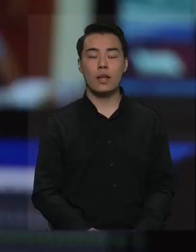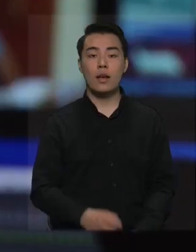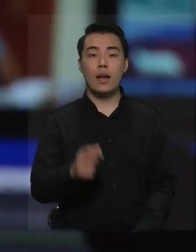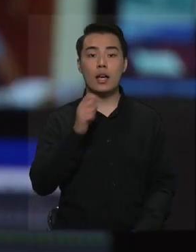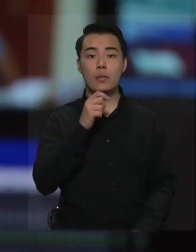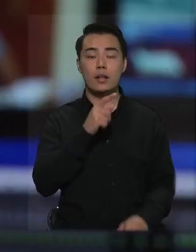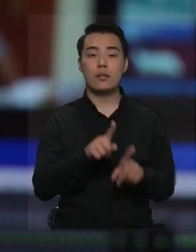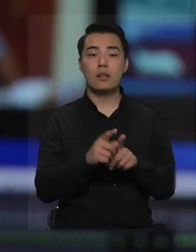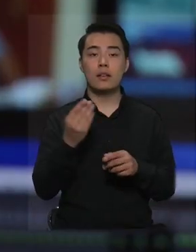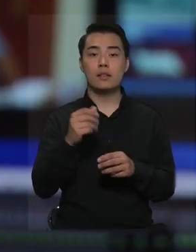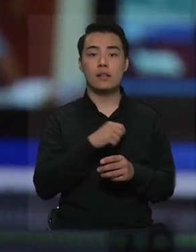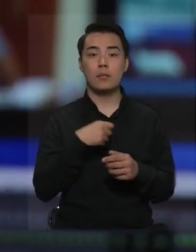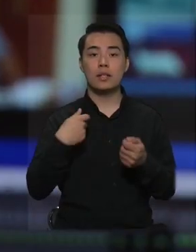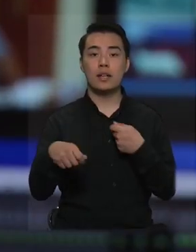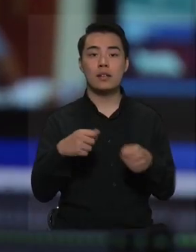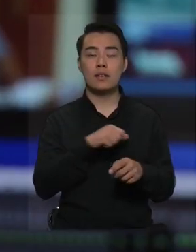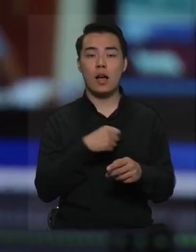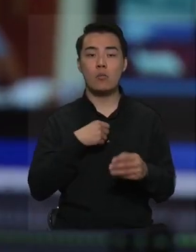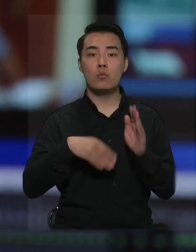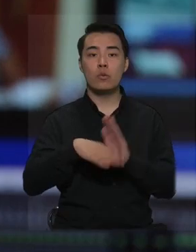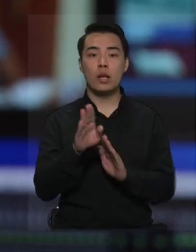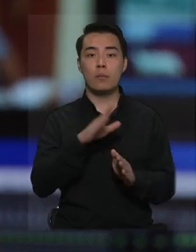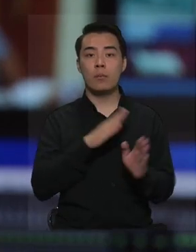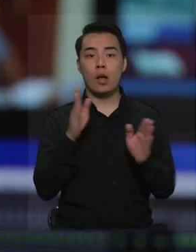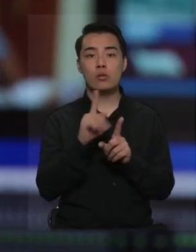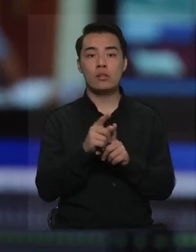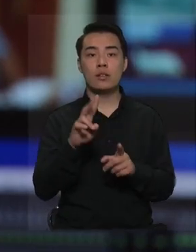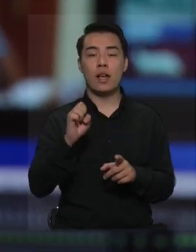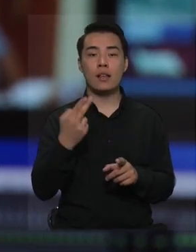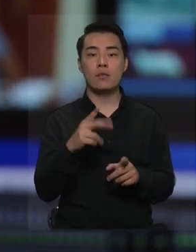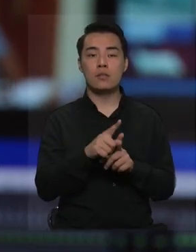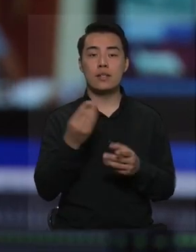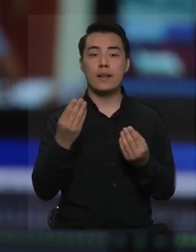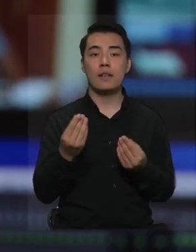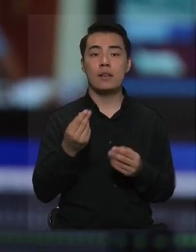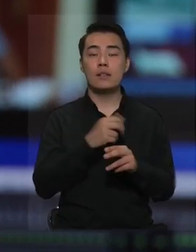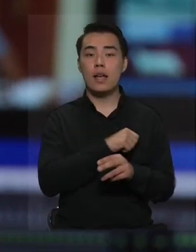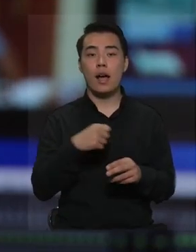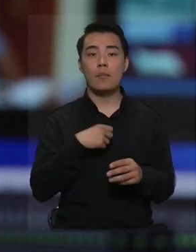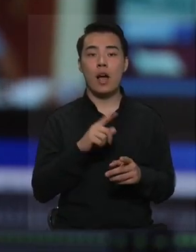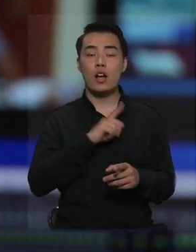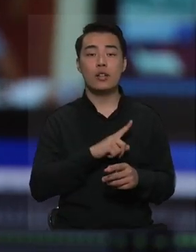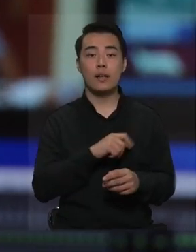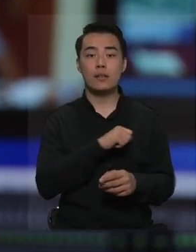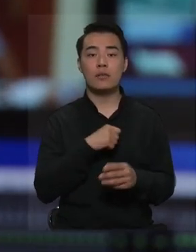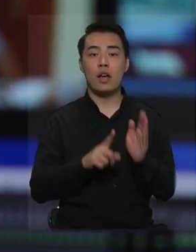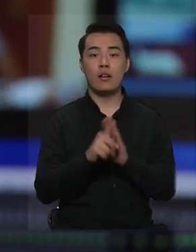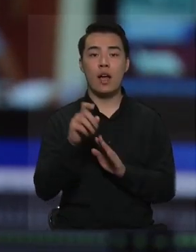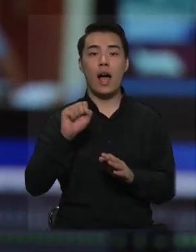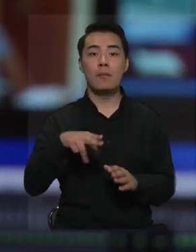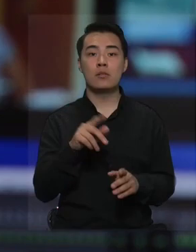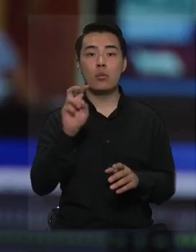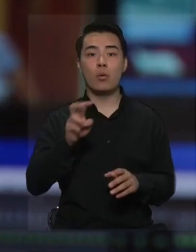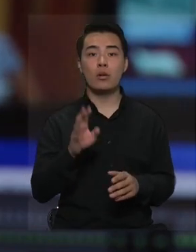эксперты финансового рынка улучшили прогнозы по курсу национальной валюты Согласно их ожиданиям к началу апреля